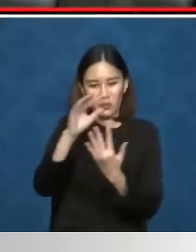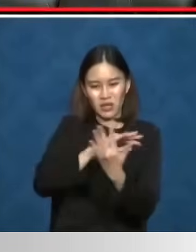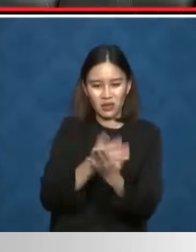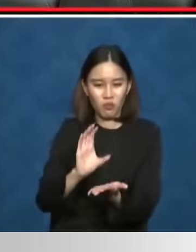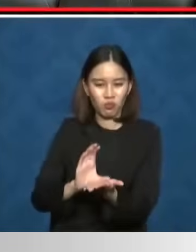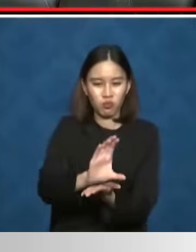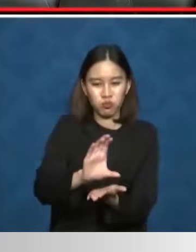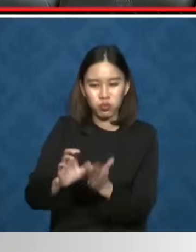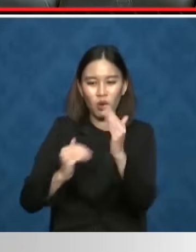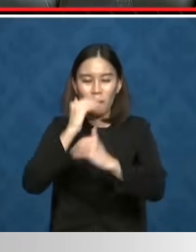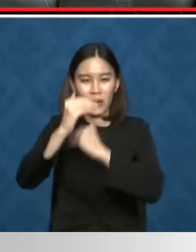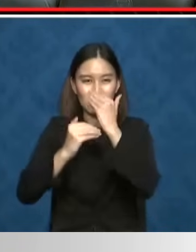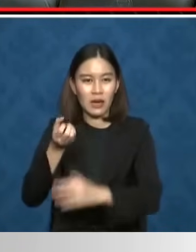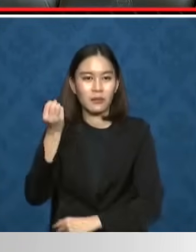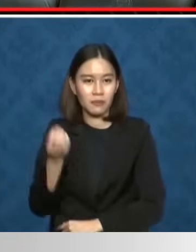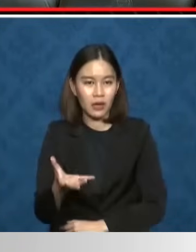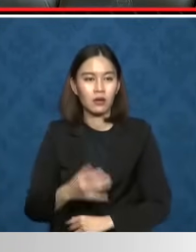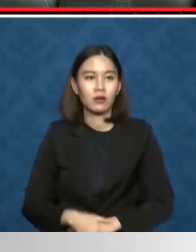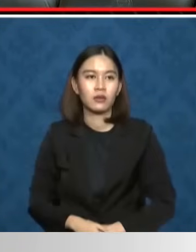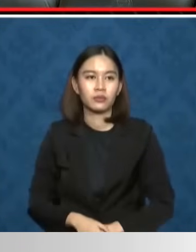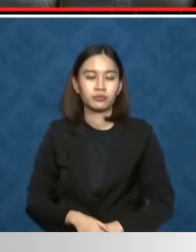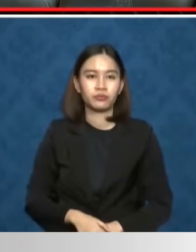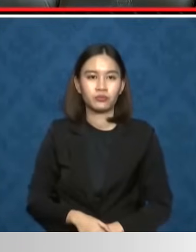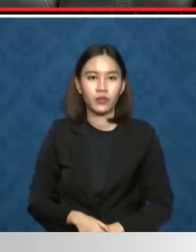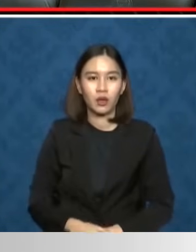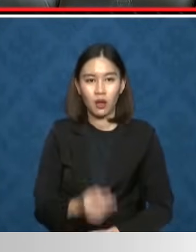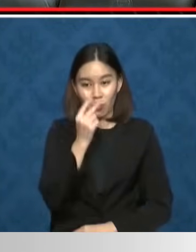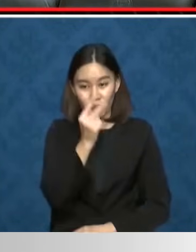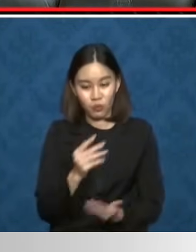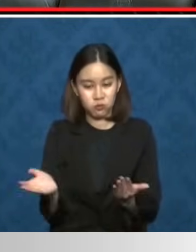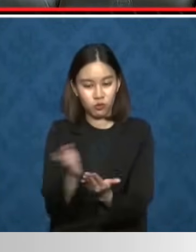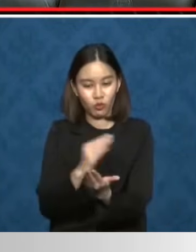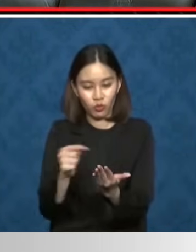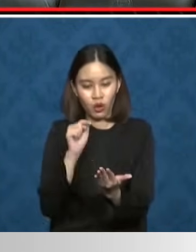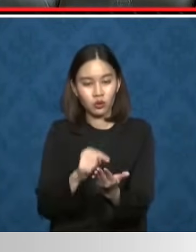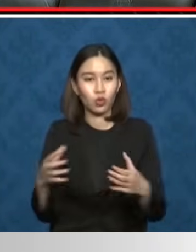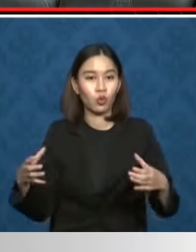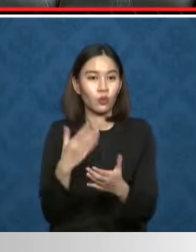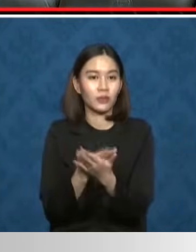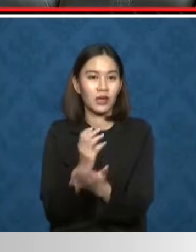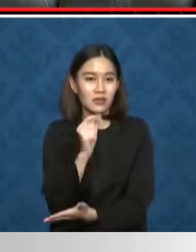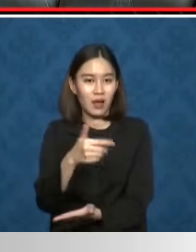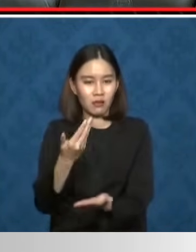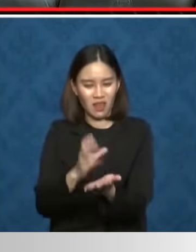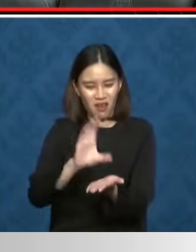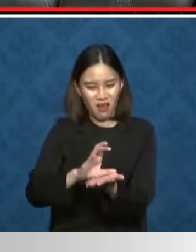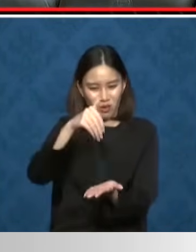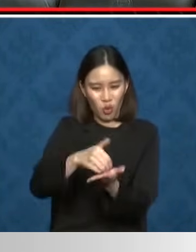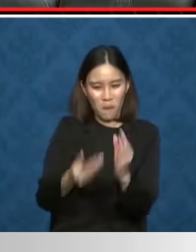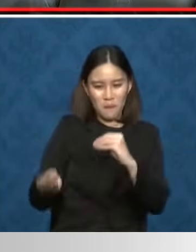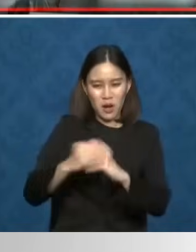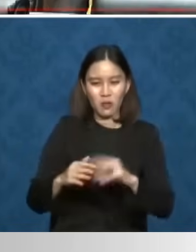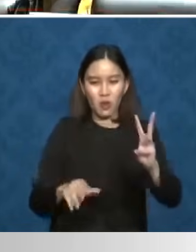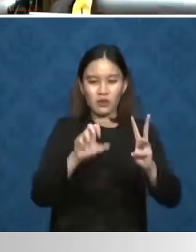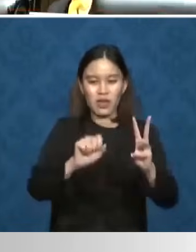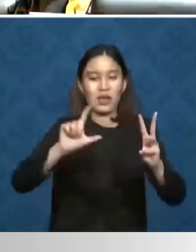เพื่อพัฒนาในสัดส่วนที่มากกว่านี้นอกจากนี้ครับเมื่อเข้าไปดูงบประมาณตามกลุ่มรายจ่ายก็พบว่างบกลางก็ยังเพิ่มขึ้นเป็น 600,000